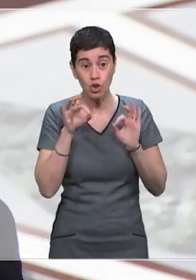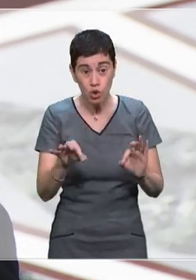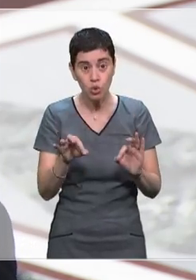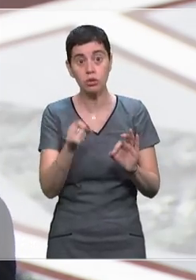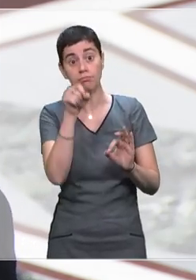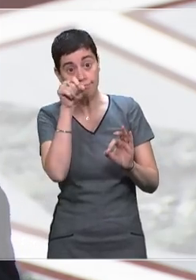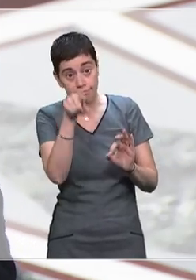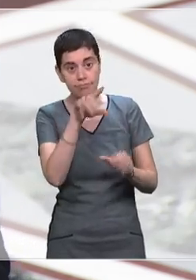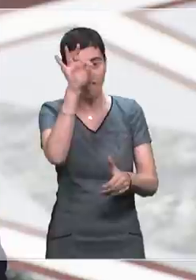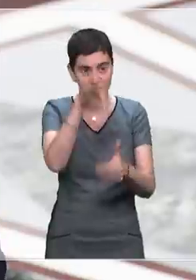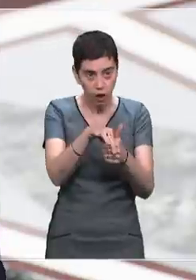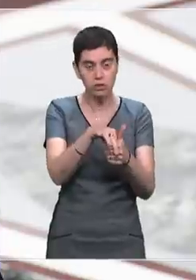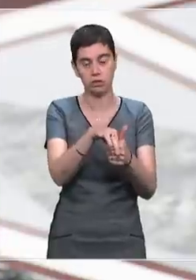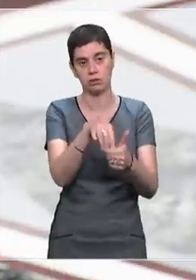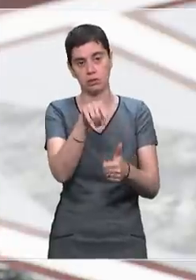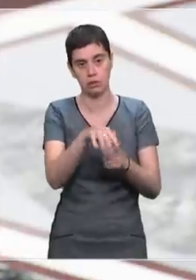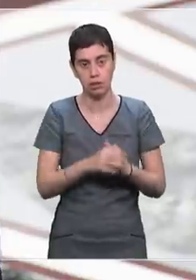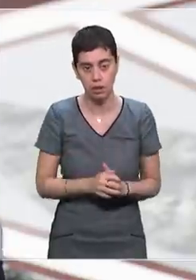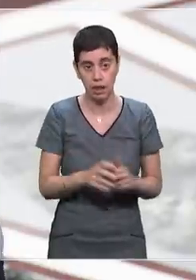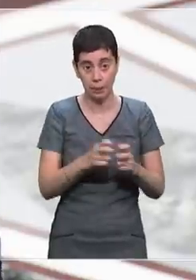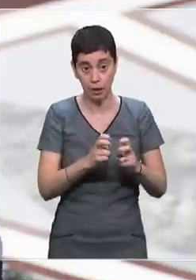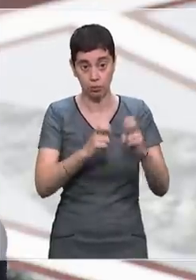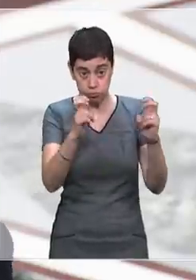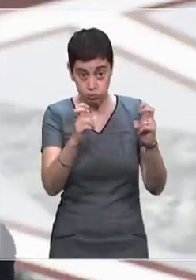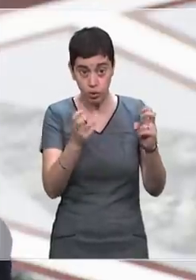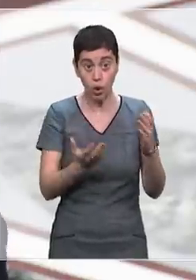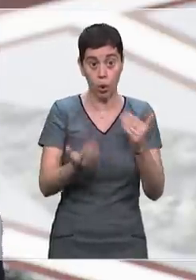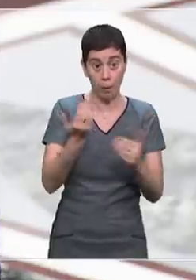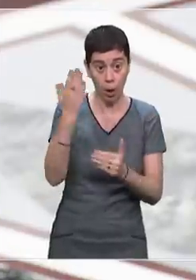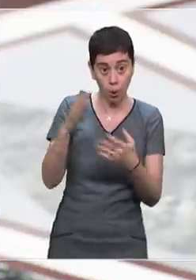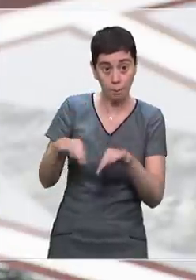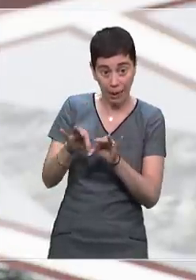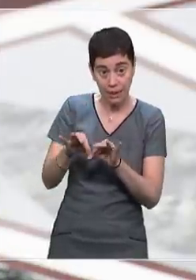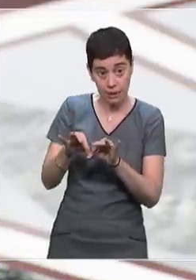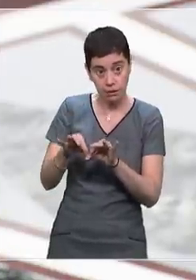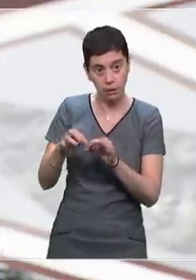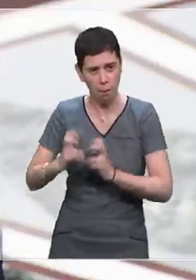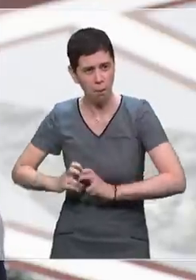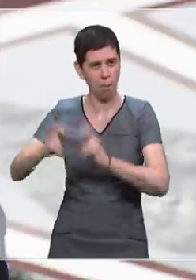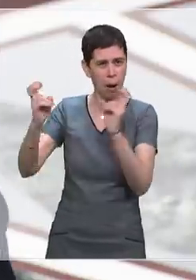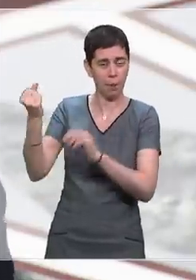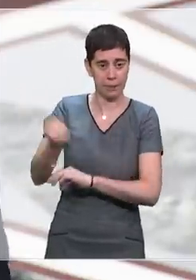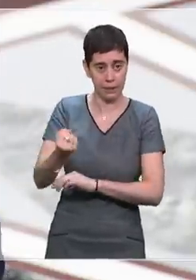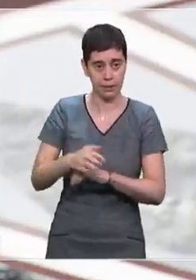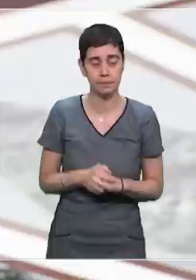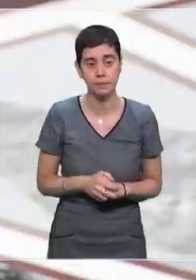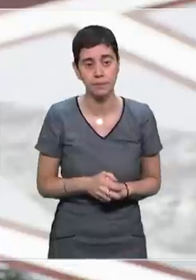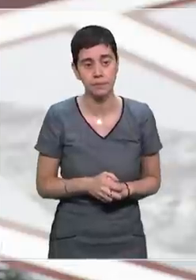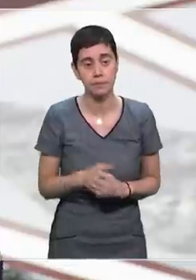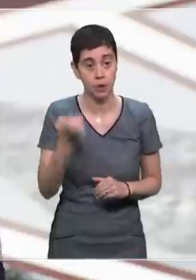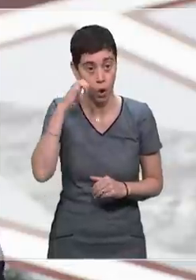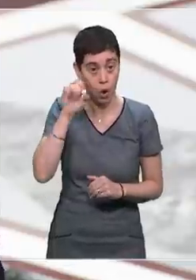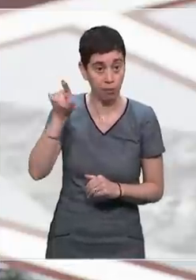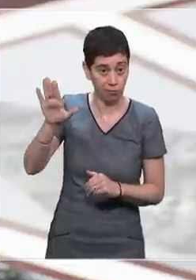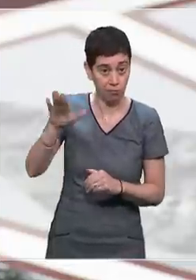majorité, l'inflation est aujourd'hui plus faible en France qu'elle est nulle part ailleurs en Europe. Et grâce aux efforts des entreprises qui